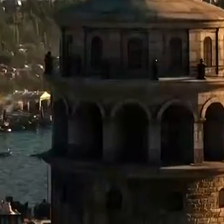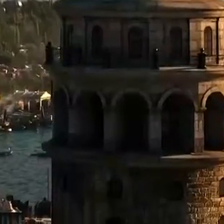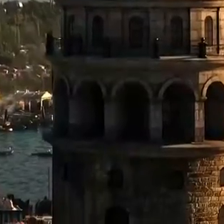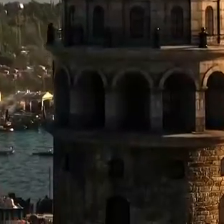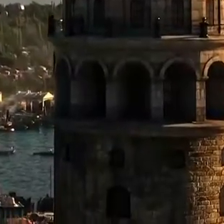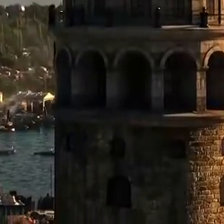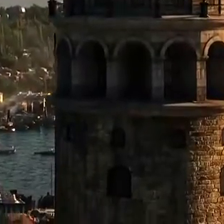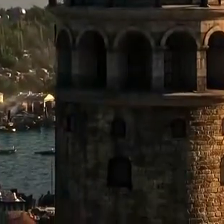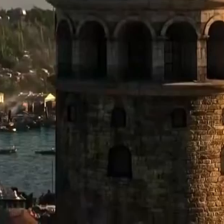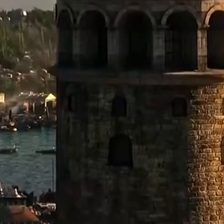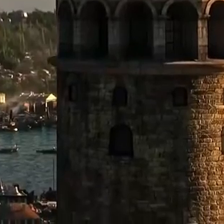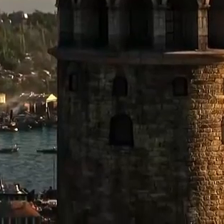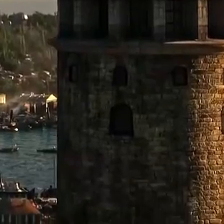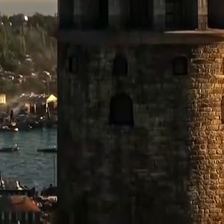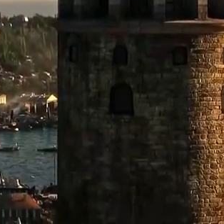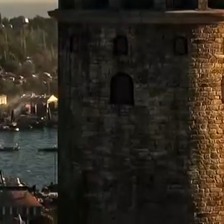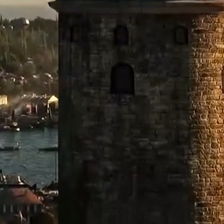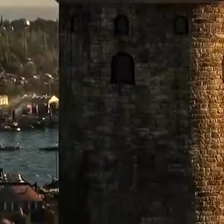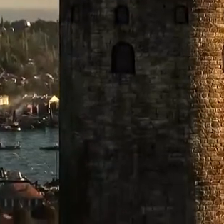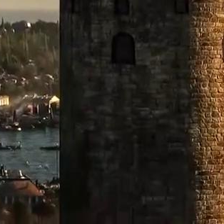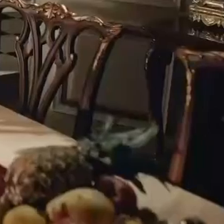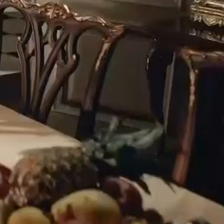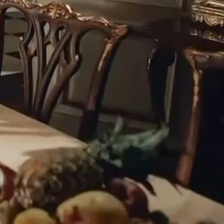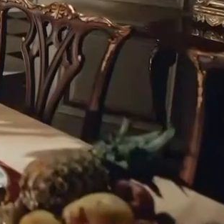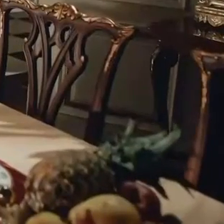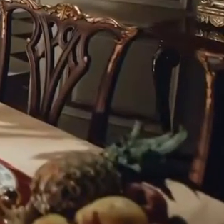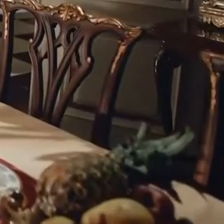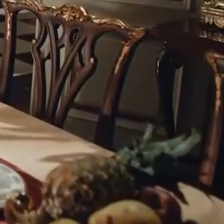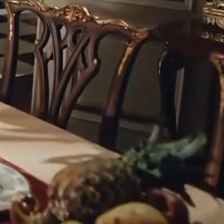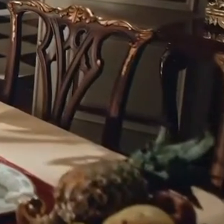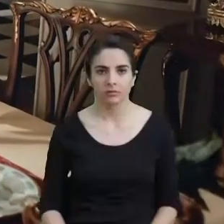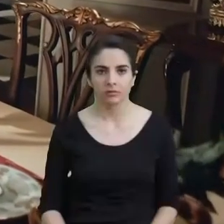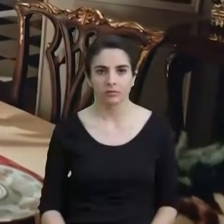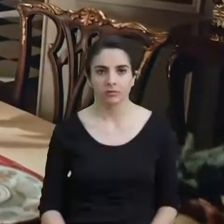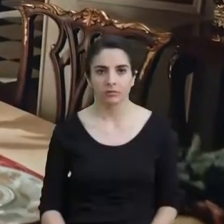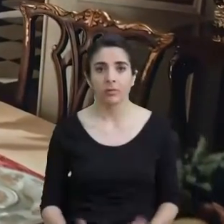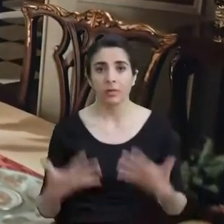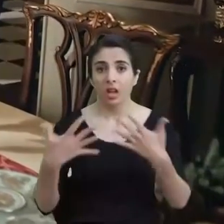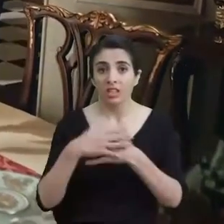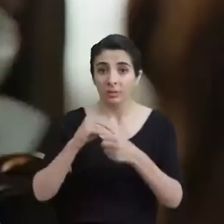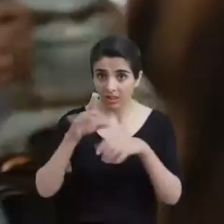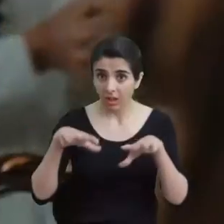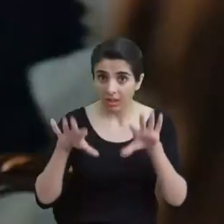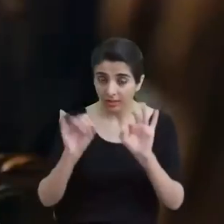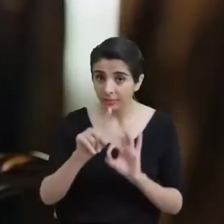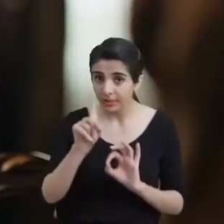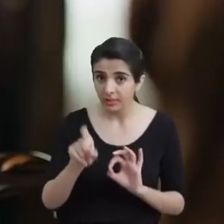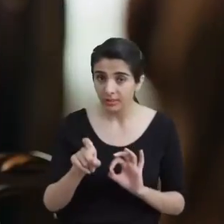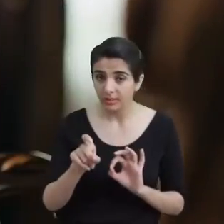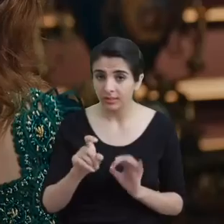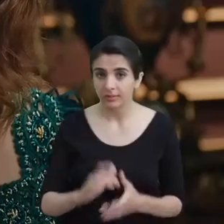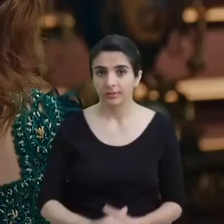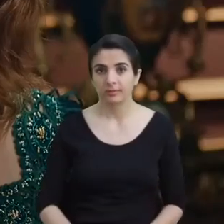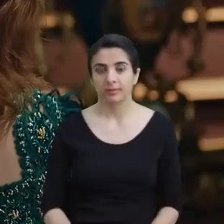kuş bakışı Karaköy Limanı, karşı kıyıda camiler. Laralar kahvaltıda dadı oturmamış masaya. Akşam için hazır mısın?